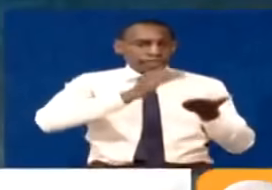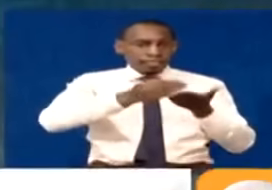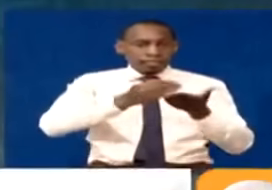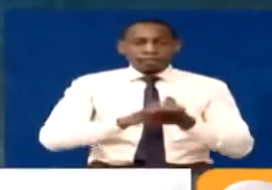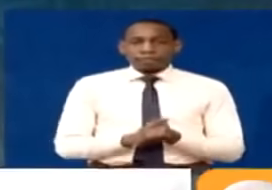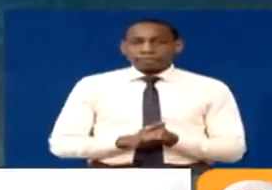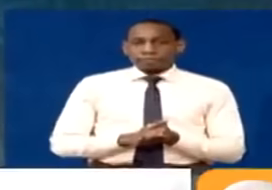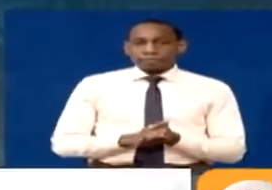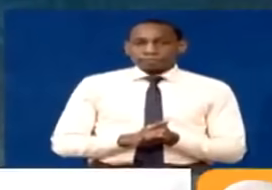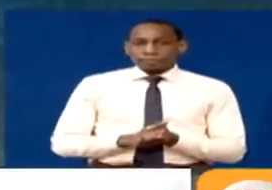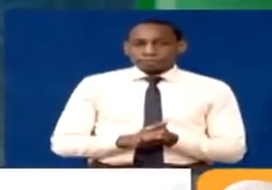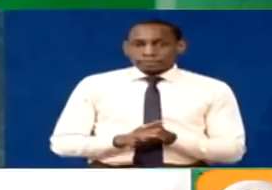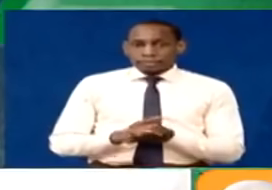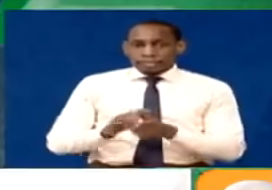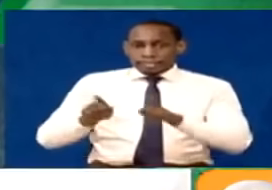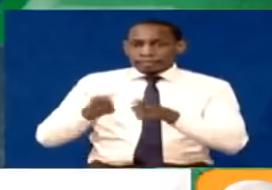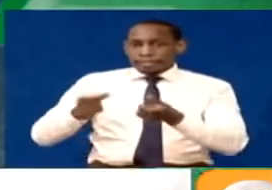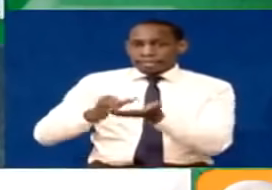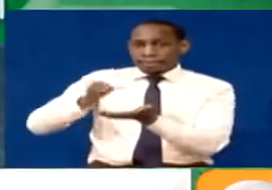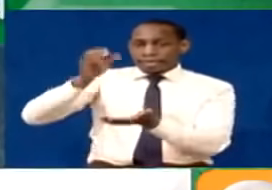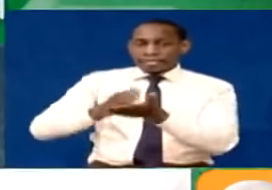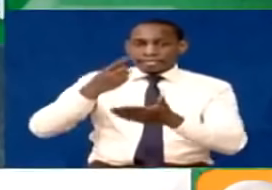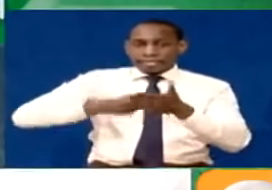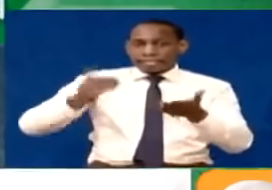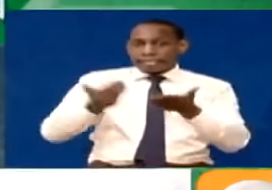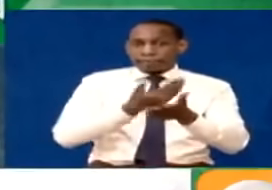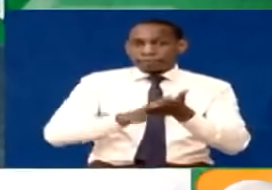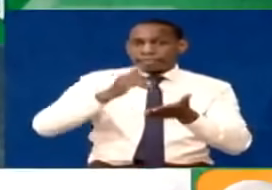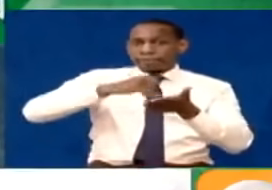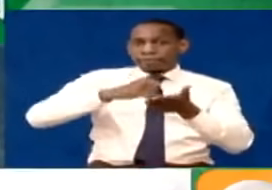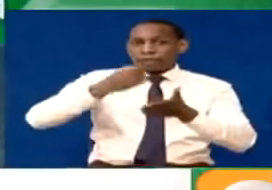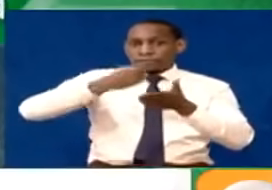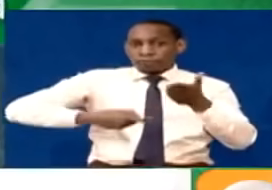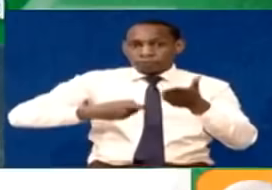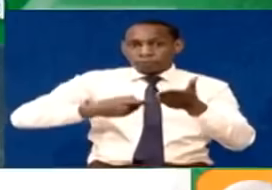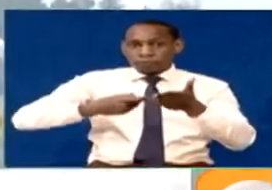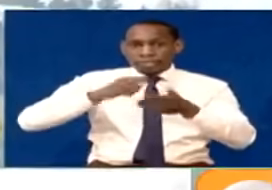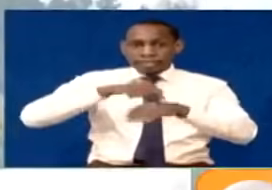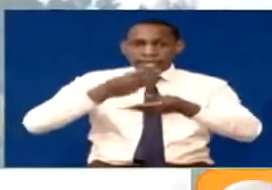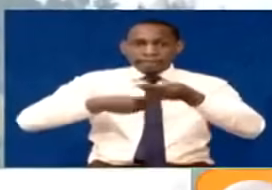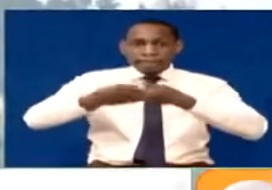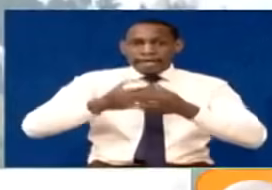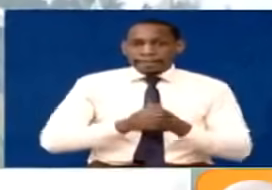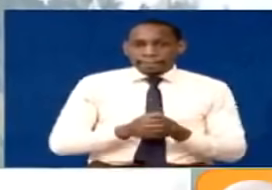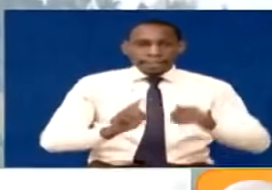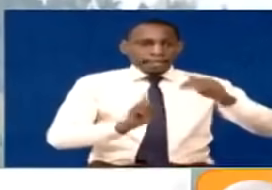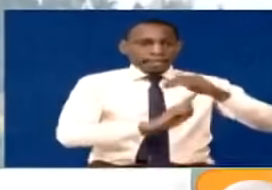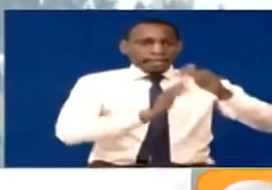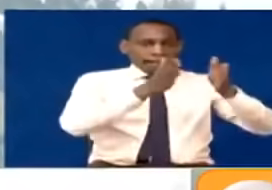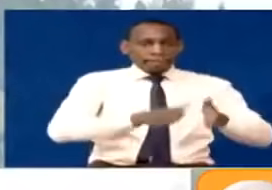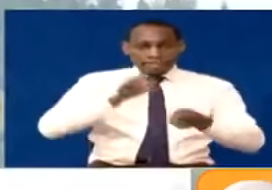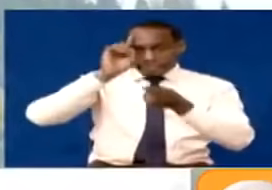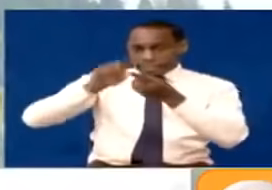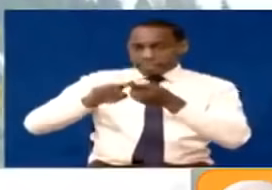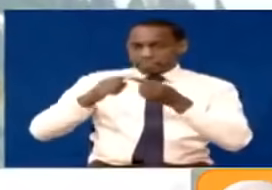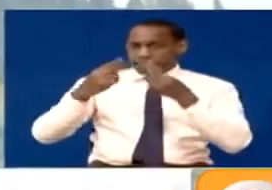kodi. Chupa za glasi pia zimeondolewa ushuru na ujumuishwa kwenye gharama ya ununuzi. Waziri akionekana